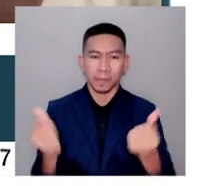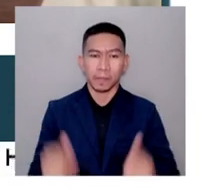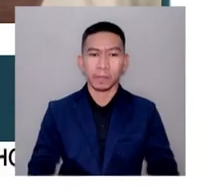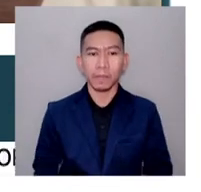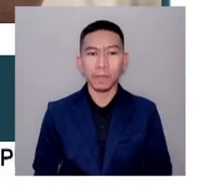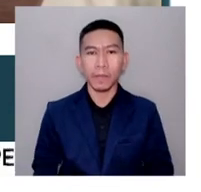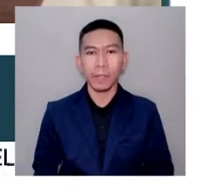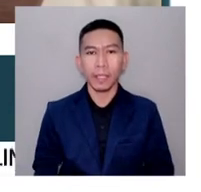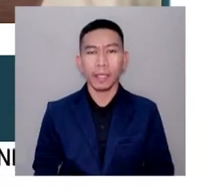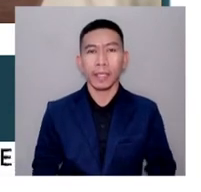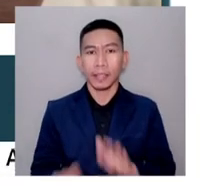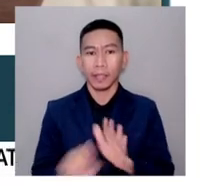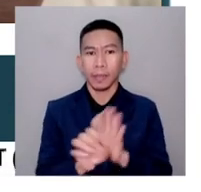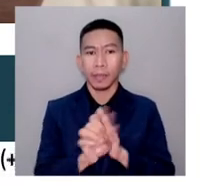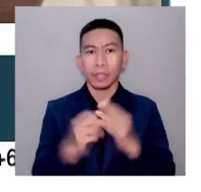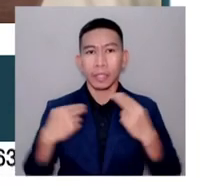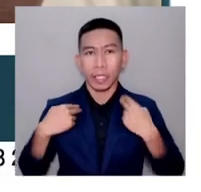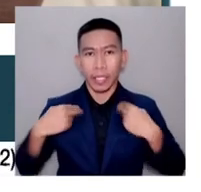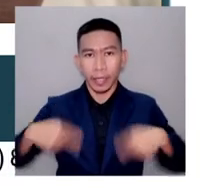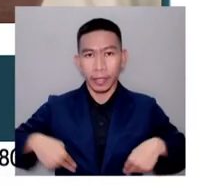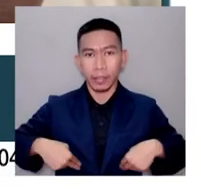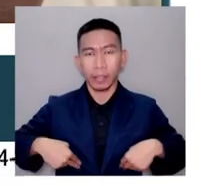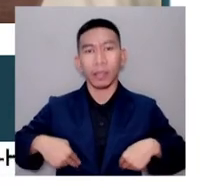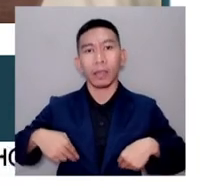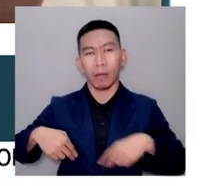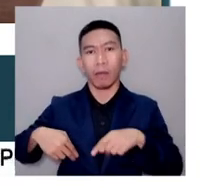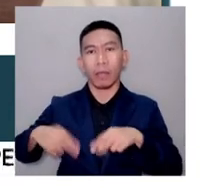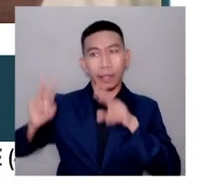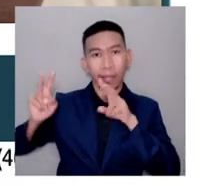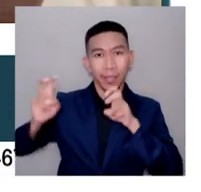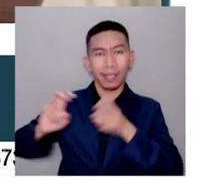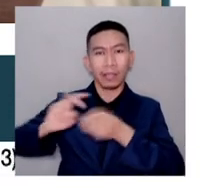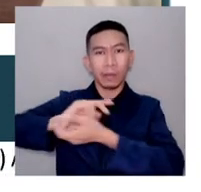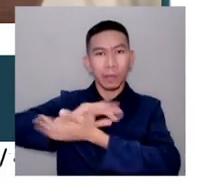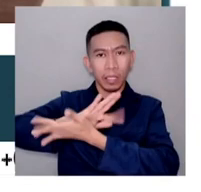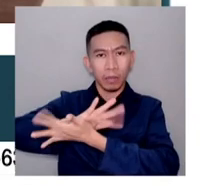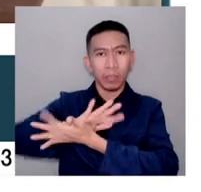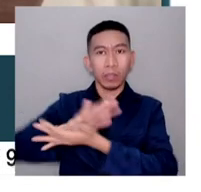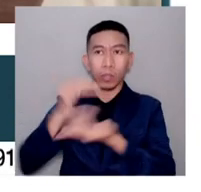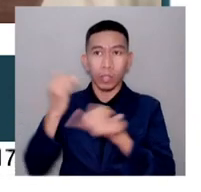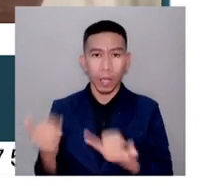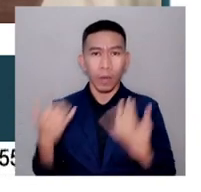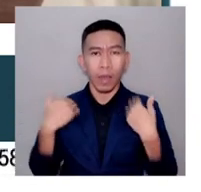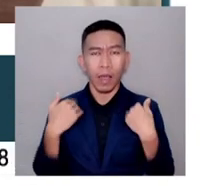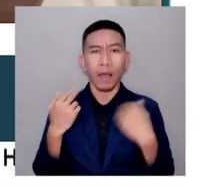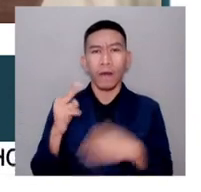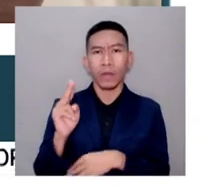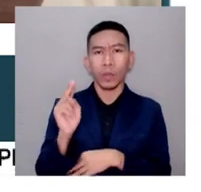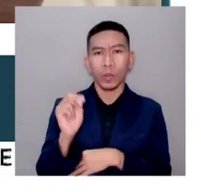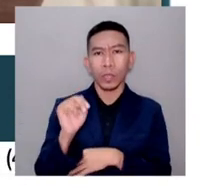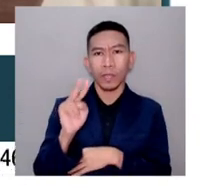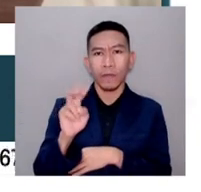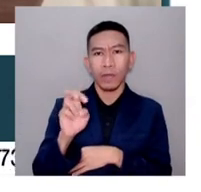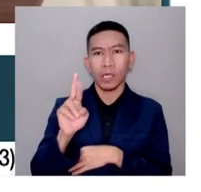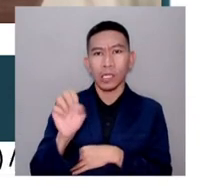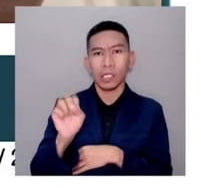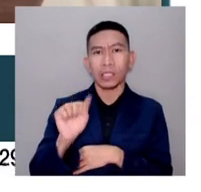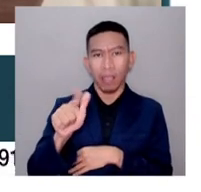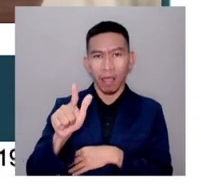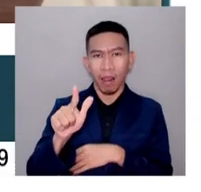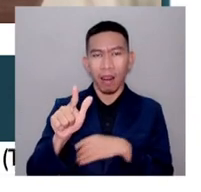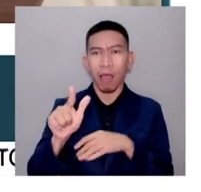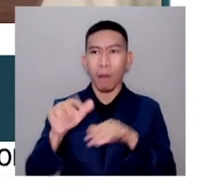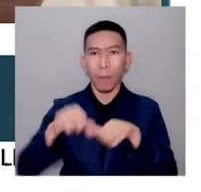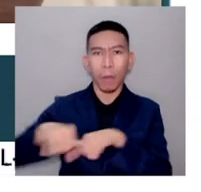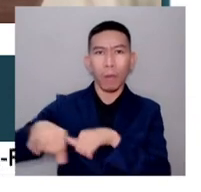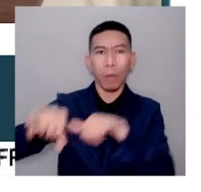yung pandemic, kahit meron na tayong magandang universal healthcare law, bakit ang dami pa rin masyadong nagkasakit